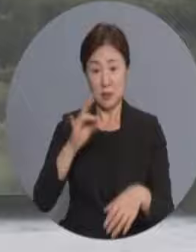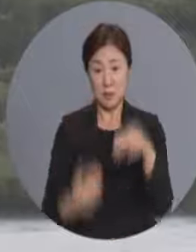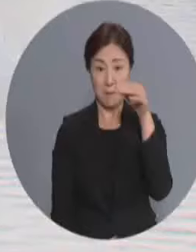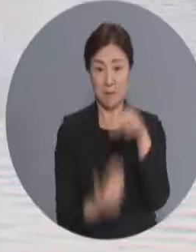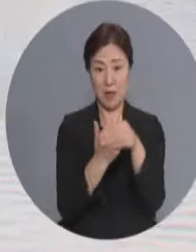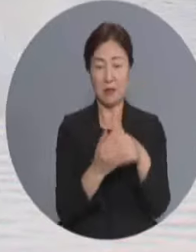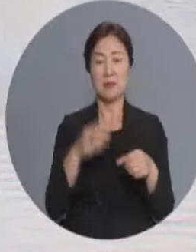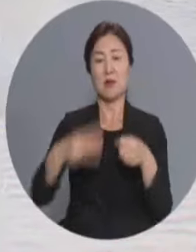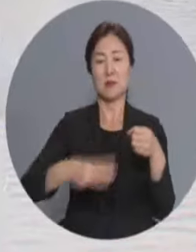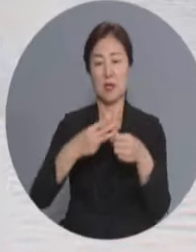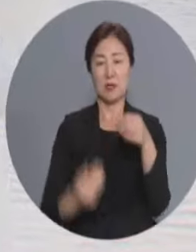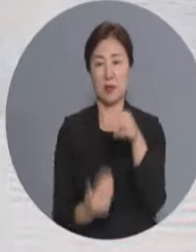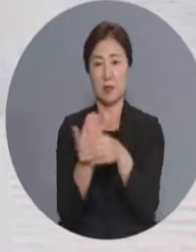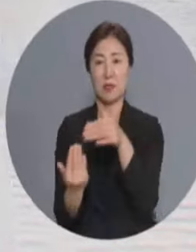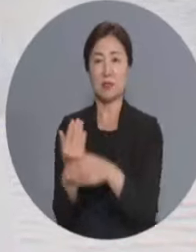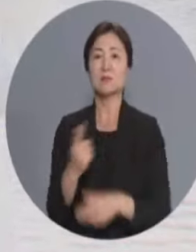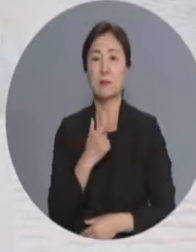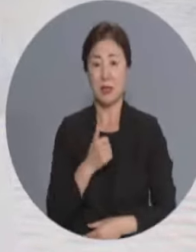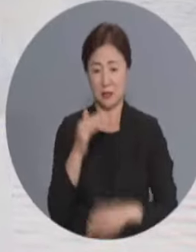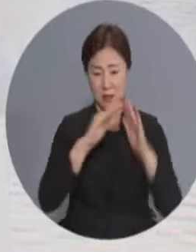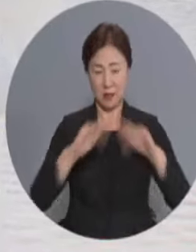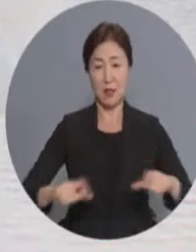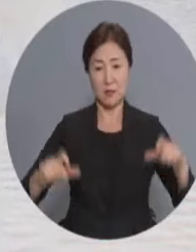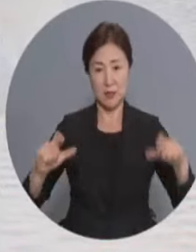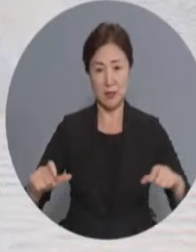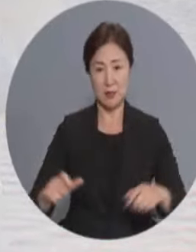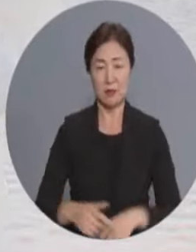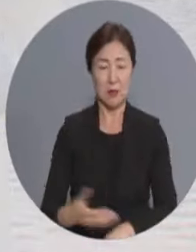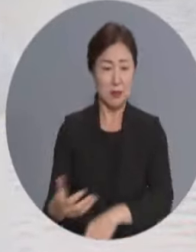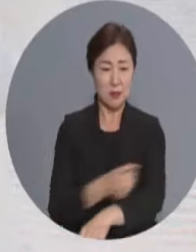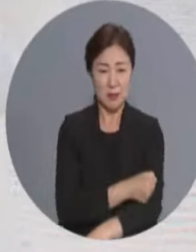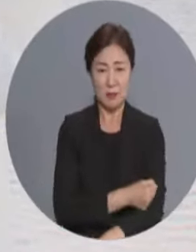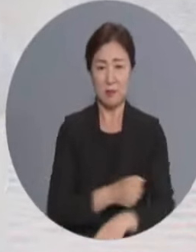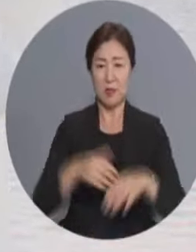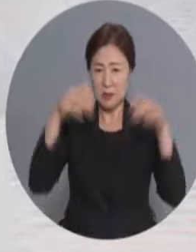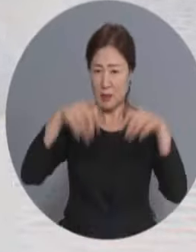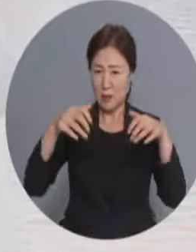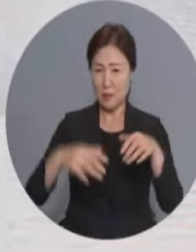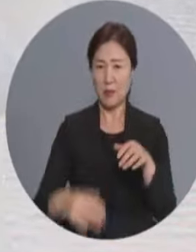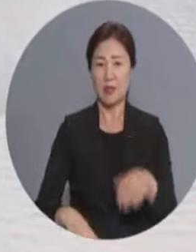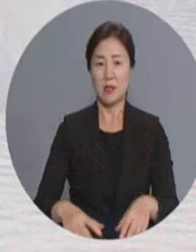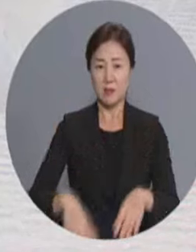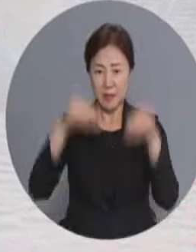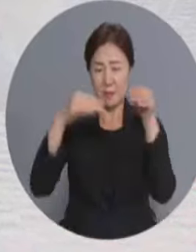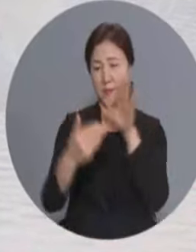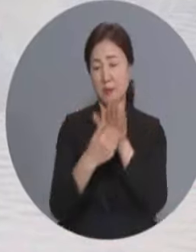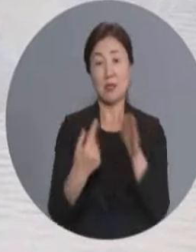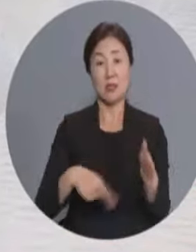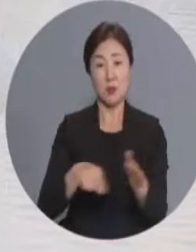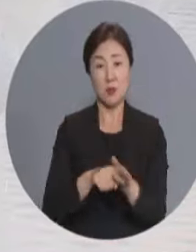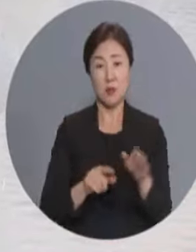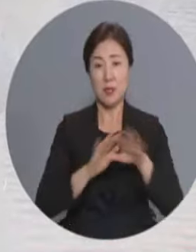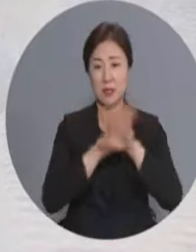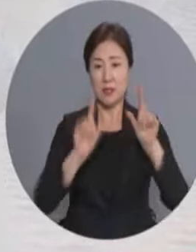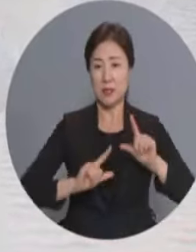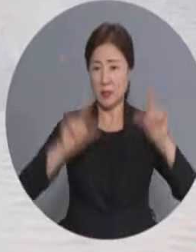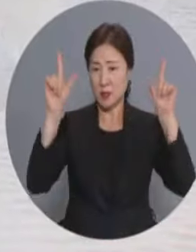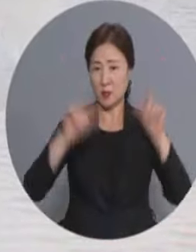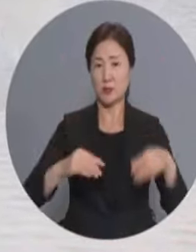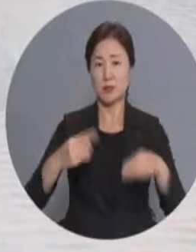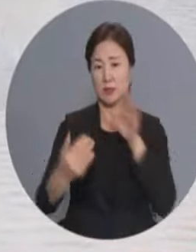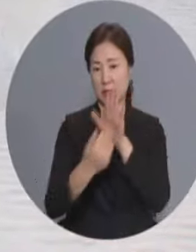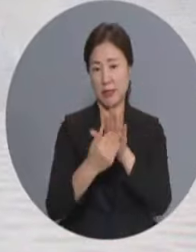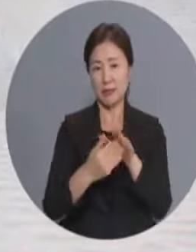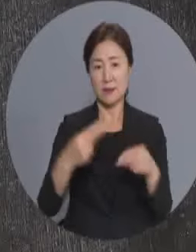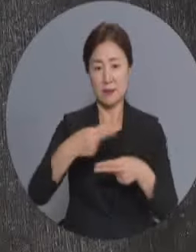지역. 이처럼 점점 극한으로 치닫는 가뭄과 호우에 대응하기 위해 정부는 기후 대응댐을 카드로